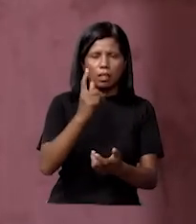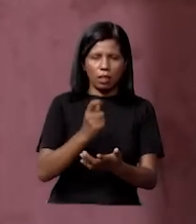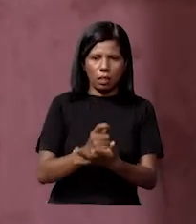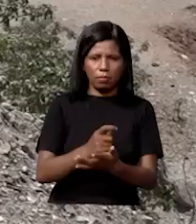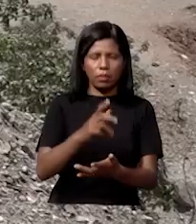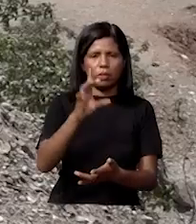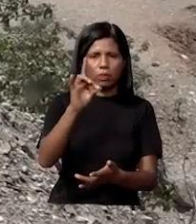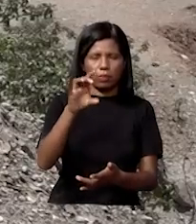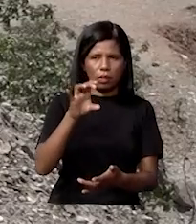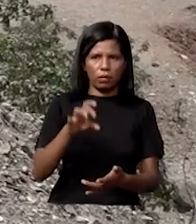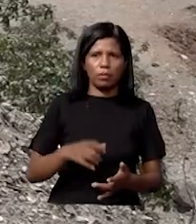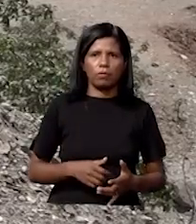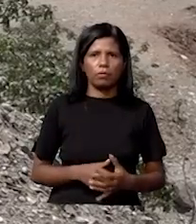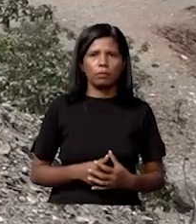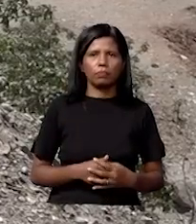hituresin.